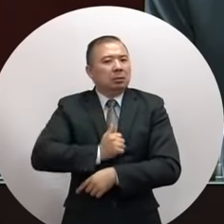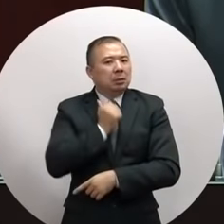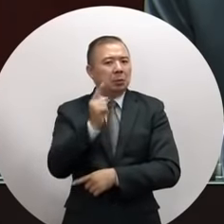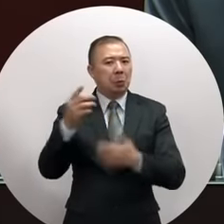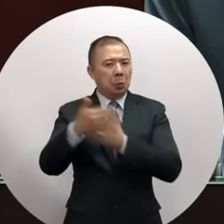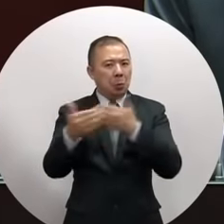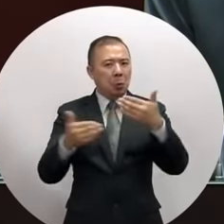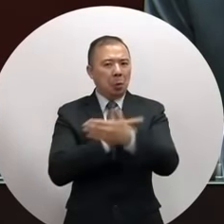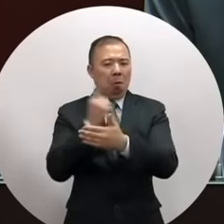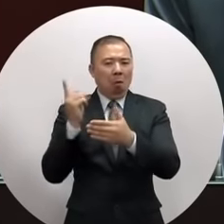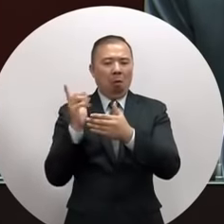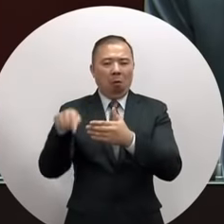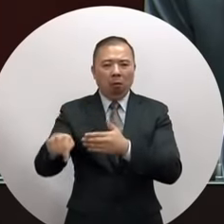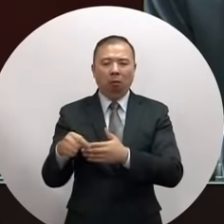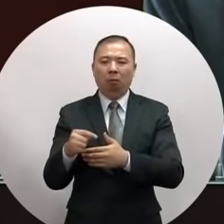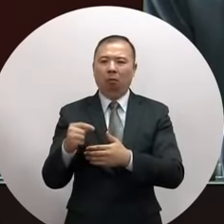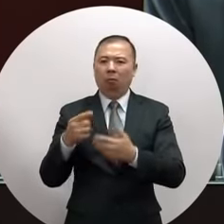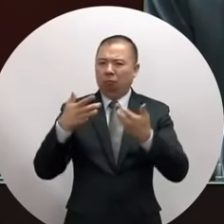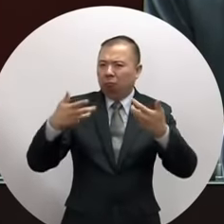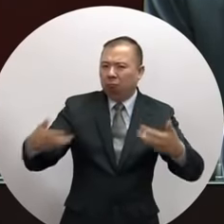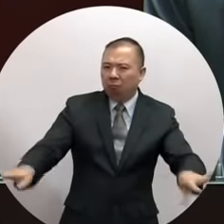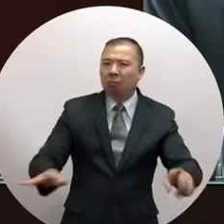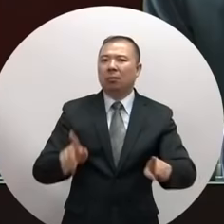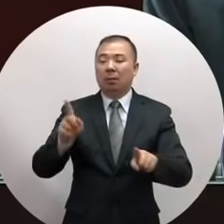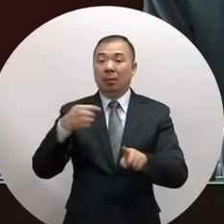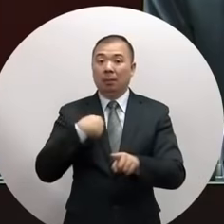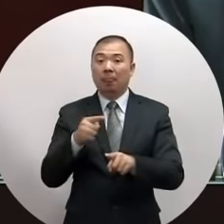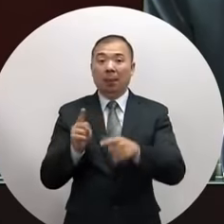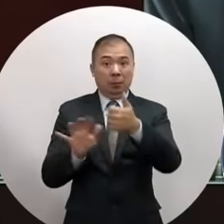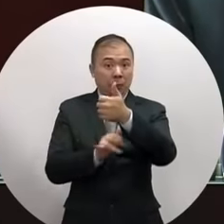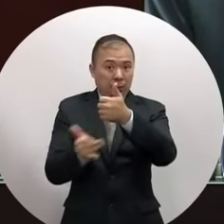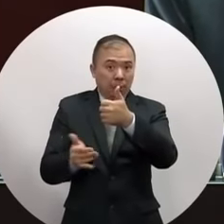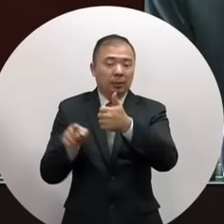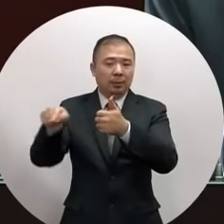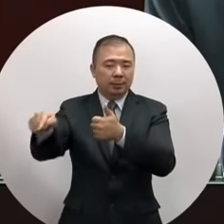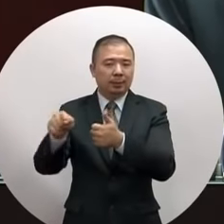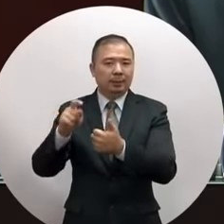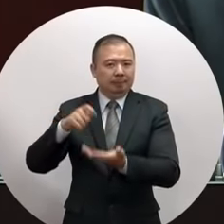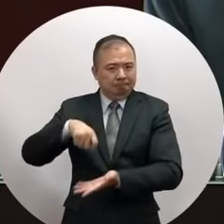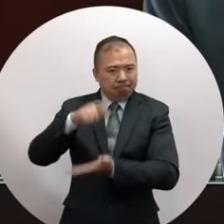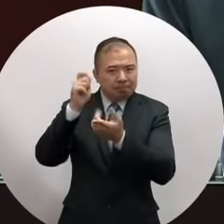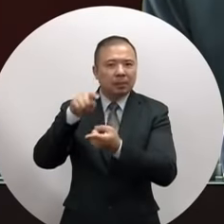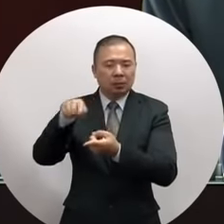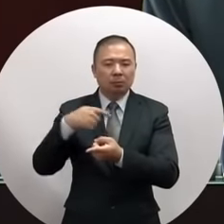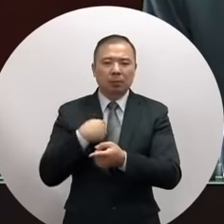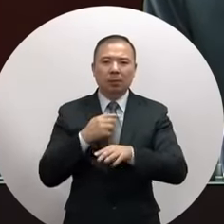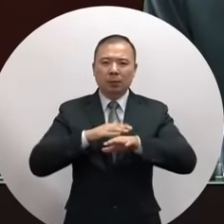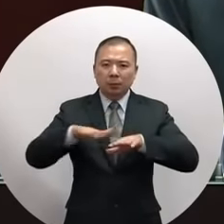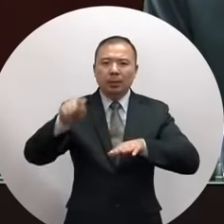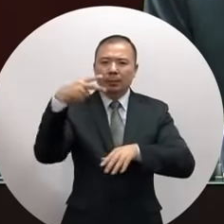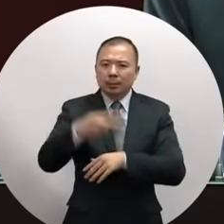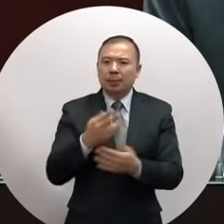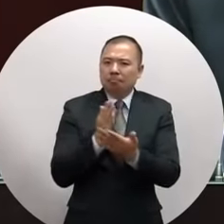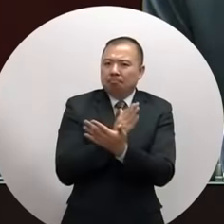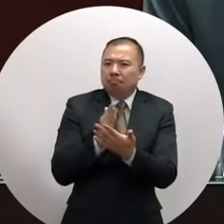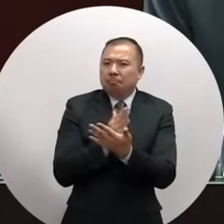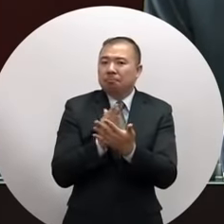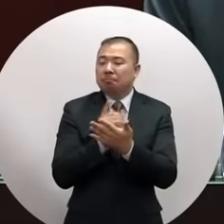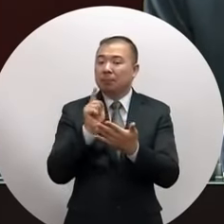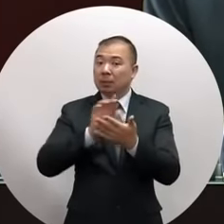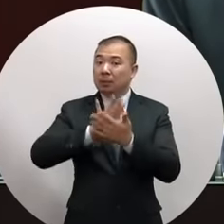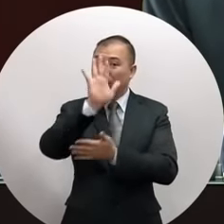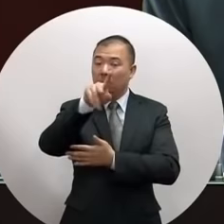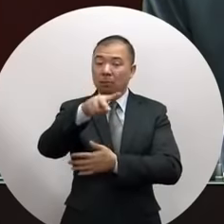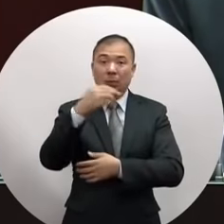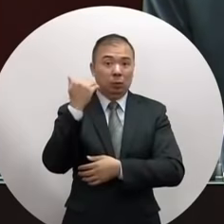委员的关心之下我们也会来启动这个可行性的研究，那来